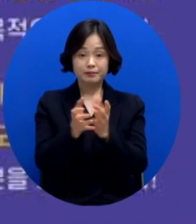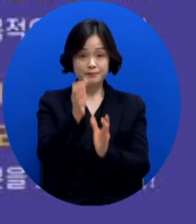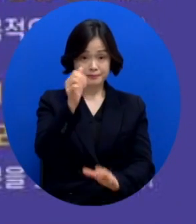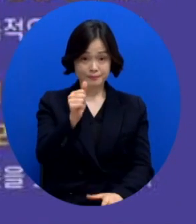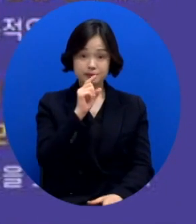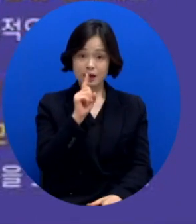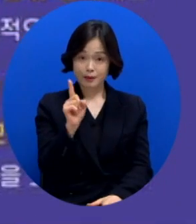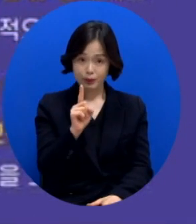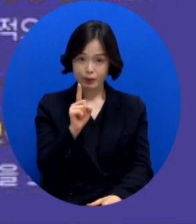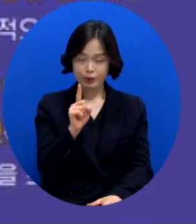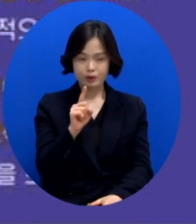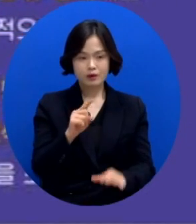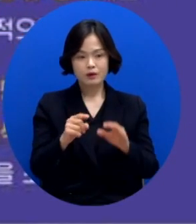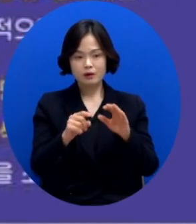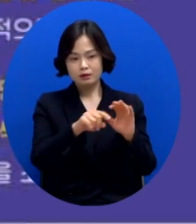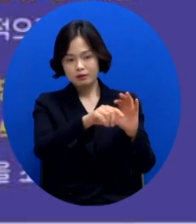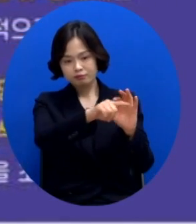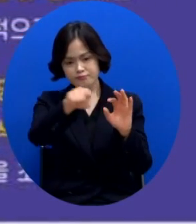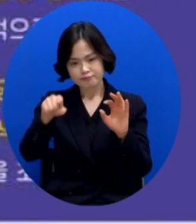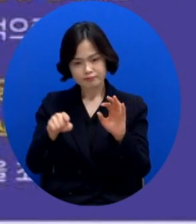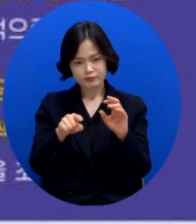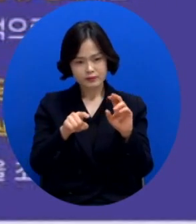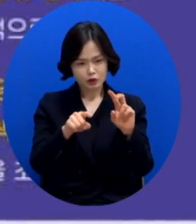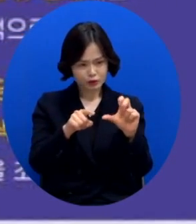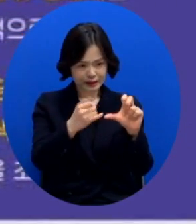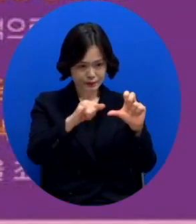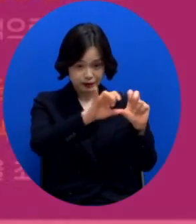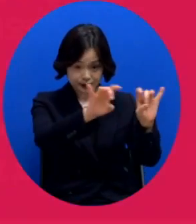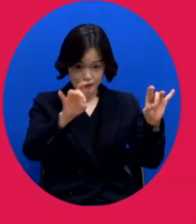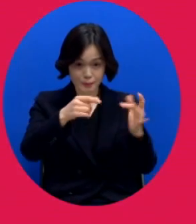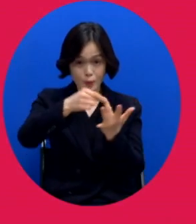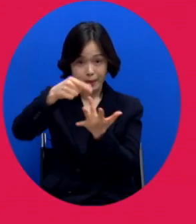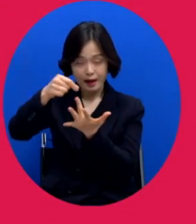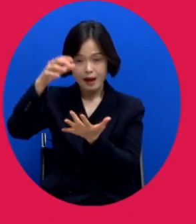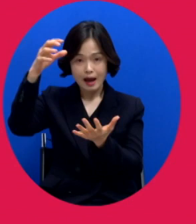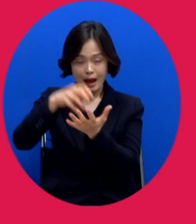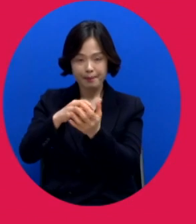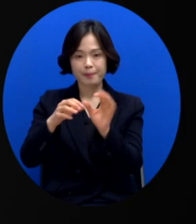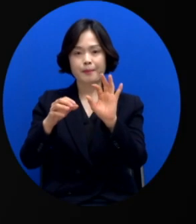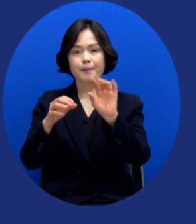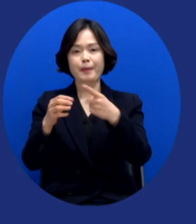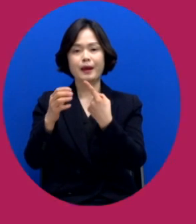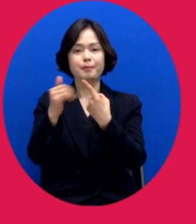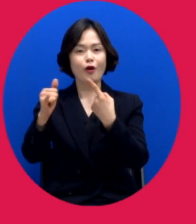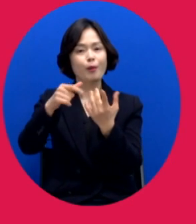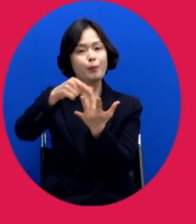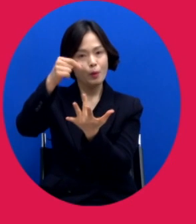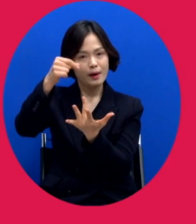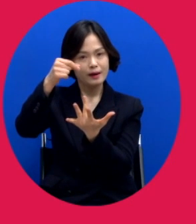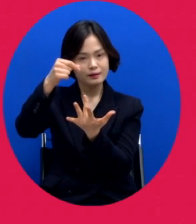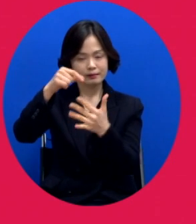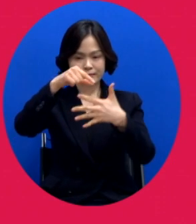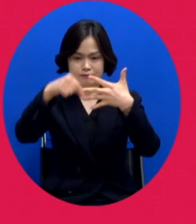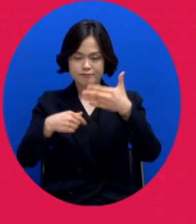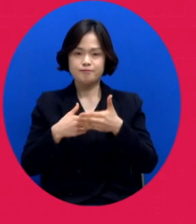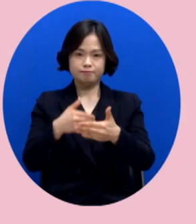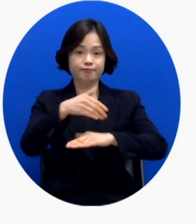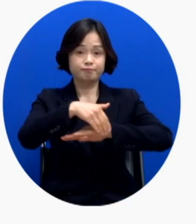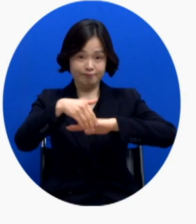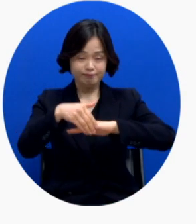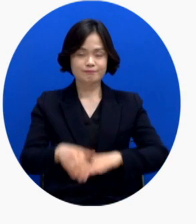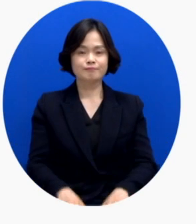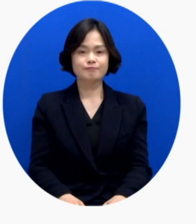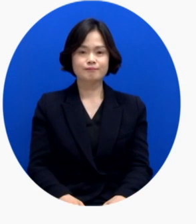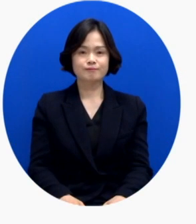권역별로 25명씩 총 100명을 선발해 워크숍을 진행하고 네트워크를 구축할 예정이라고 전했습니다.